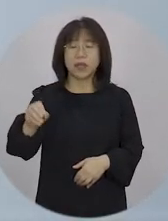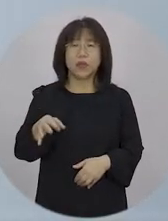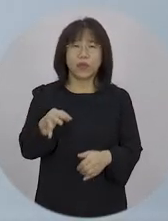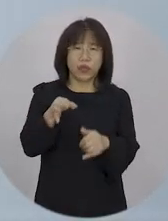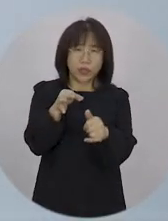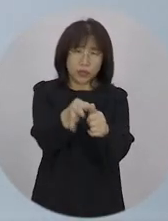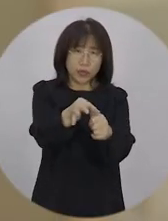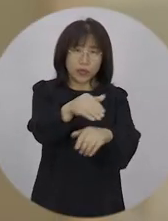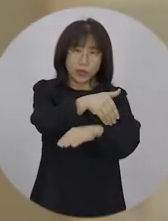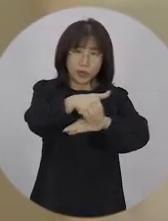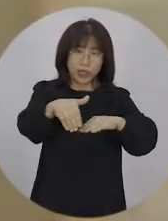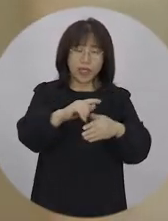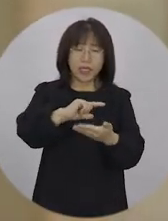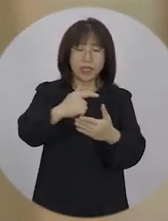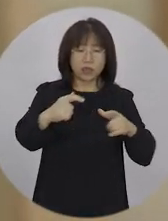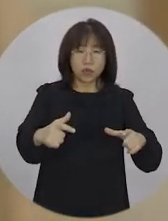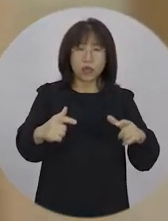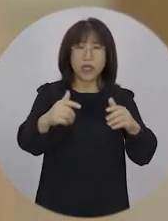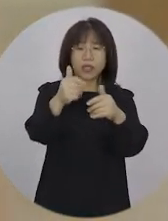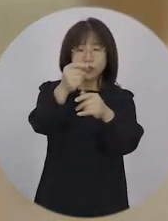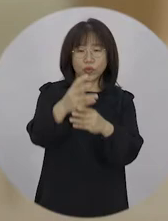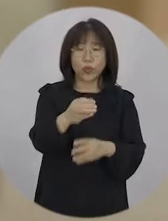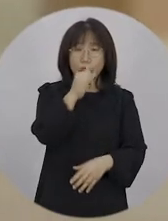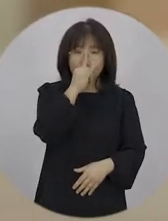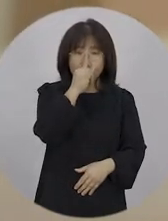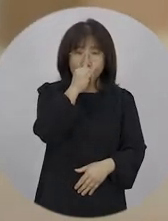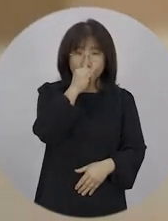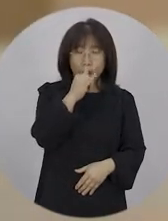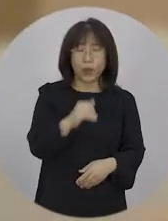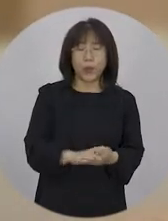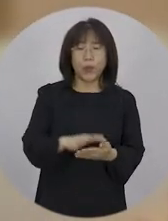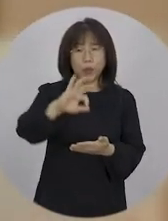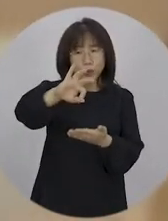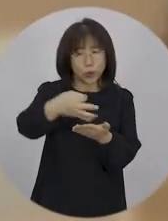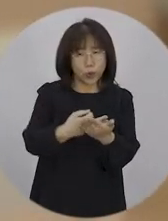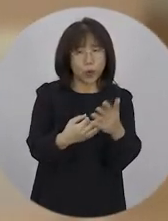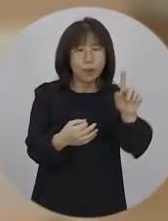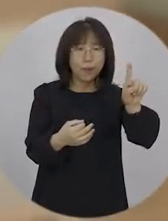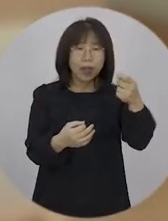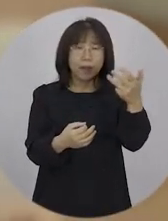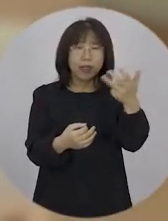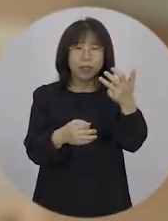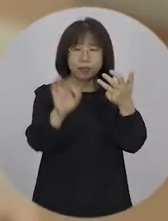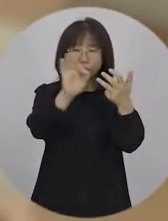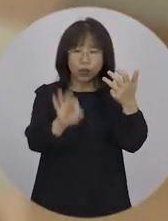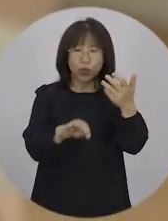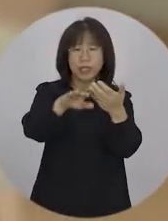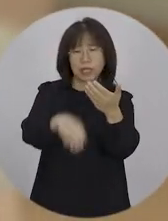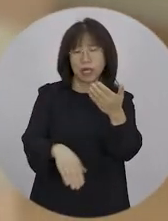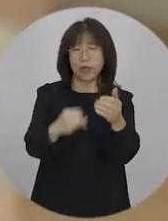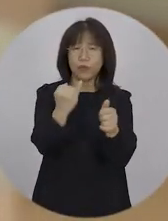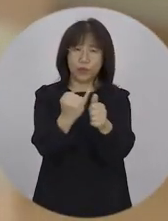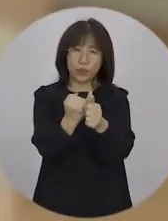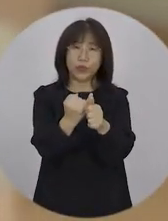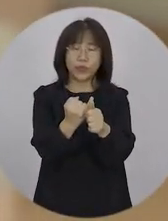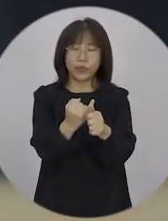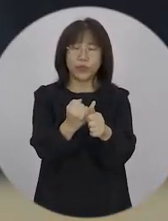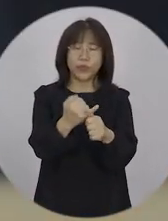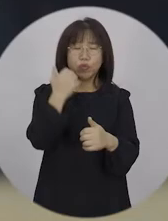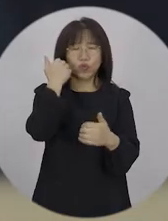지원됩니다 신청은 강서구의 주소를 둔 기준 중위소득 180% 이하 난임부부 면 누구나 할 수